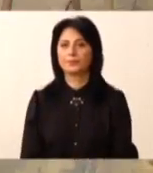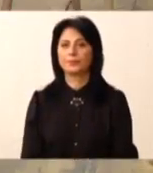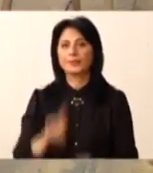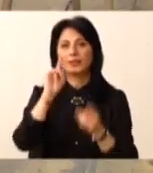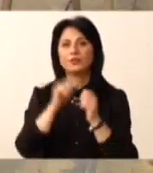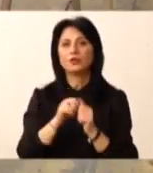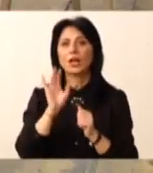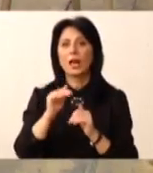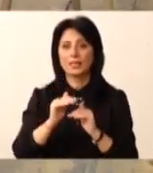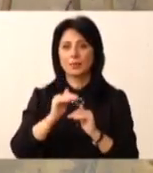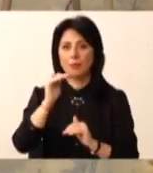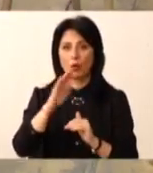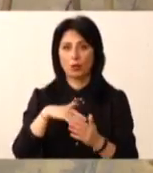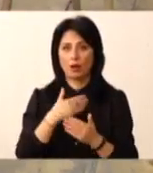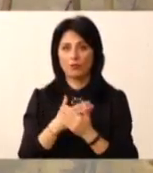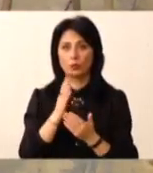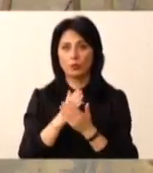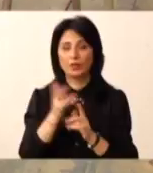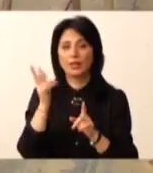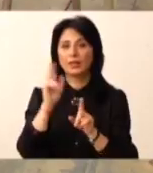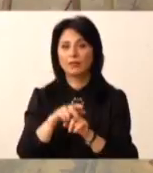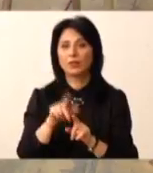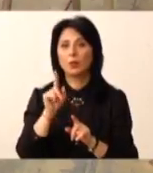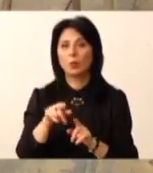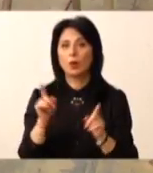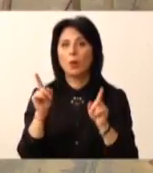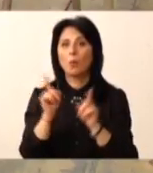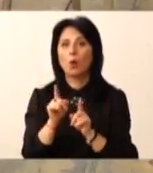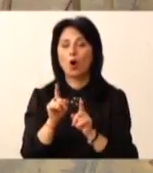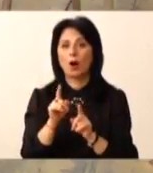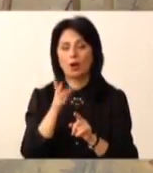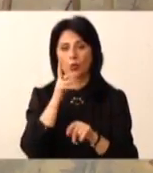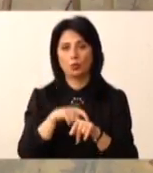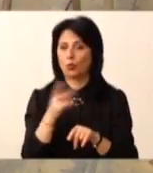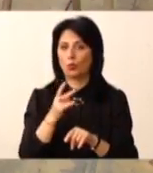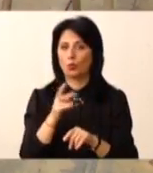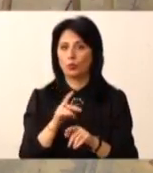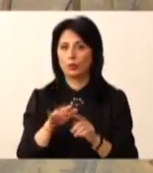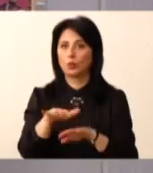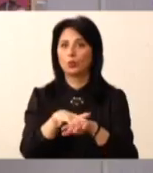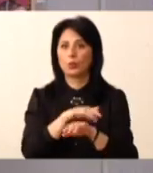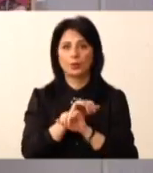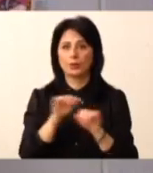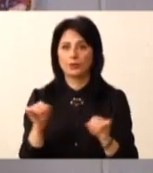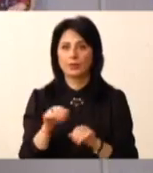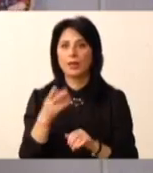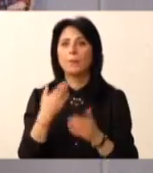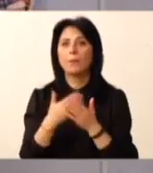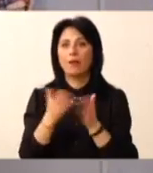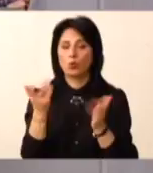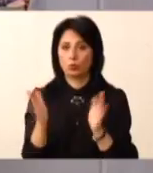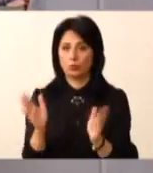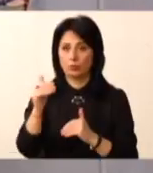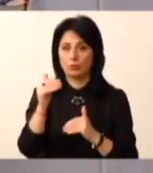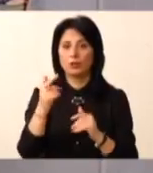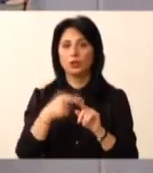გვახსოვს, რომ რაც უფრო მაღალი ინტენსივობის არის თქვენი დატვირთვა, მით უფრო მოკლე მოკლე დროის პერიოდში უნდა გამოიყენოთ ის. მაგალითად, თუ კუბის